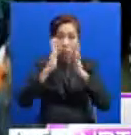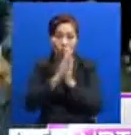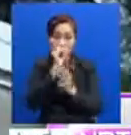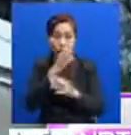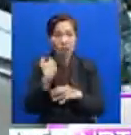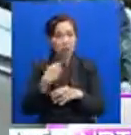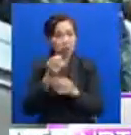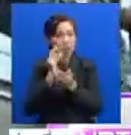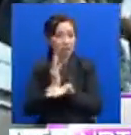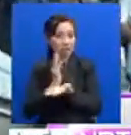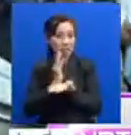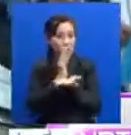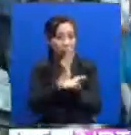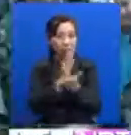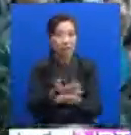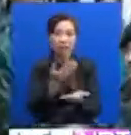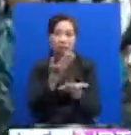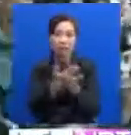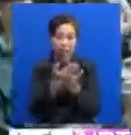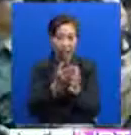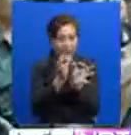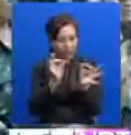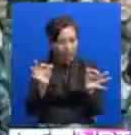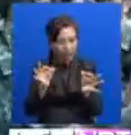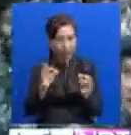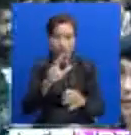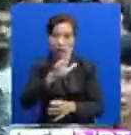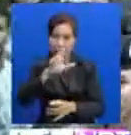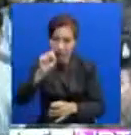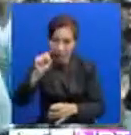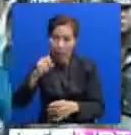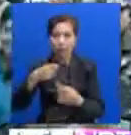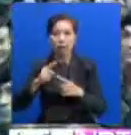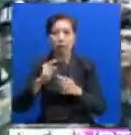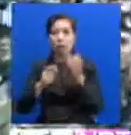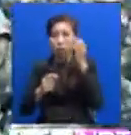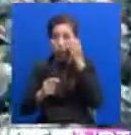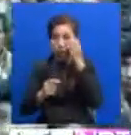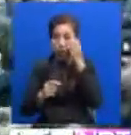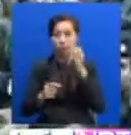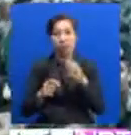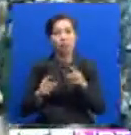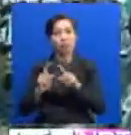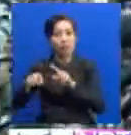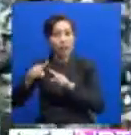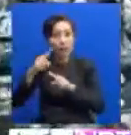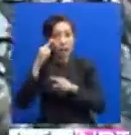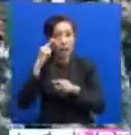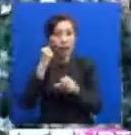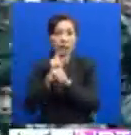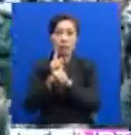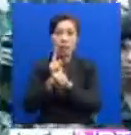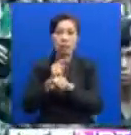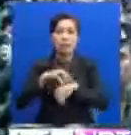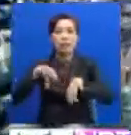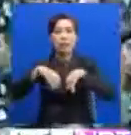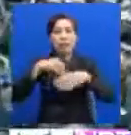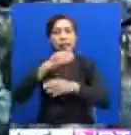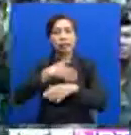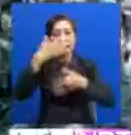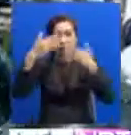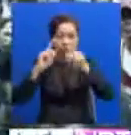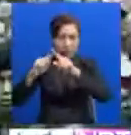จำนวน 5เครื่องพร้อมโปรยทานเป็นเงิน 3แสนบาทในพิธีอุปสมบทถวายลูกนิมิตผ้าป่า 9วัด